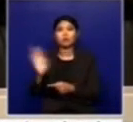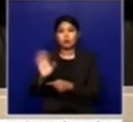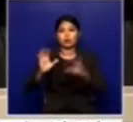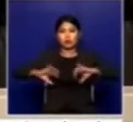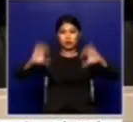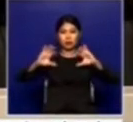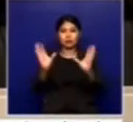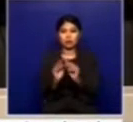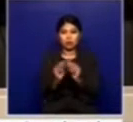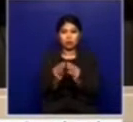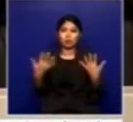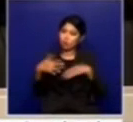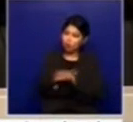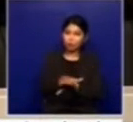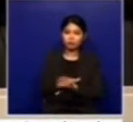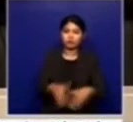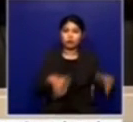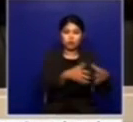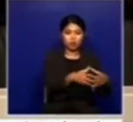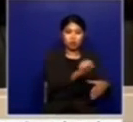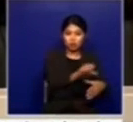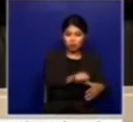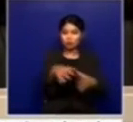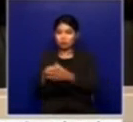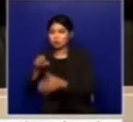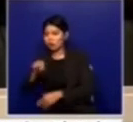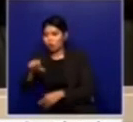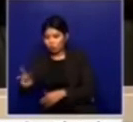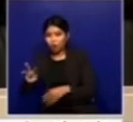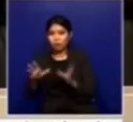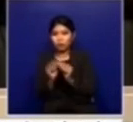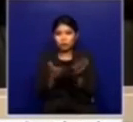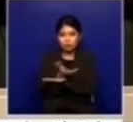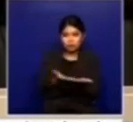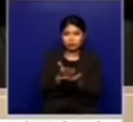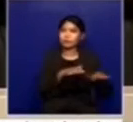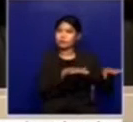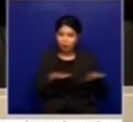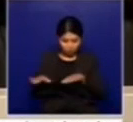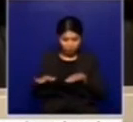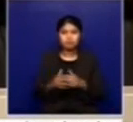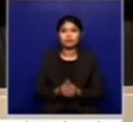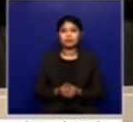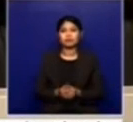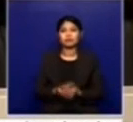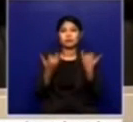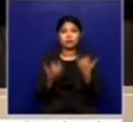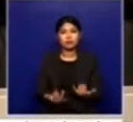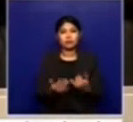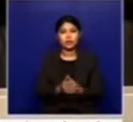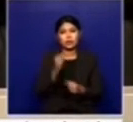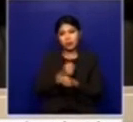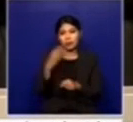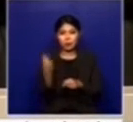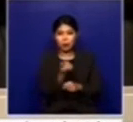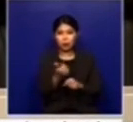ในที่ประชุมร่วมกันทั้งสองสภาโดยถือว่าเป็นร่างกฎหมายเกี่ยวกับการปฏิรูปด้วยเหตุนี้ก็จะเร่งรัดตัด